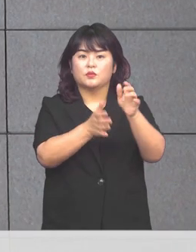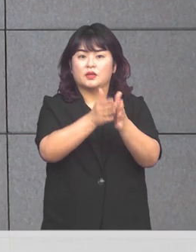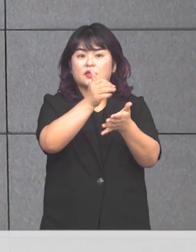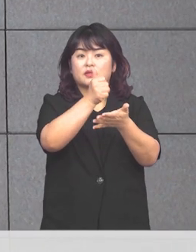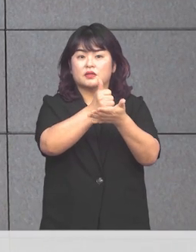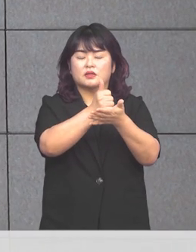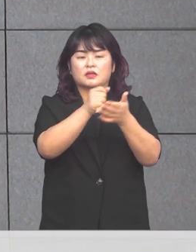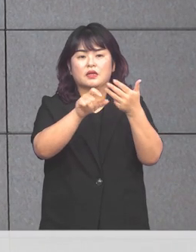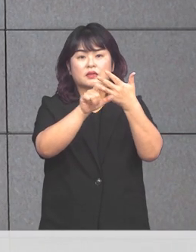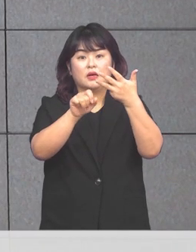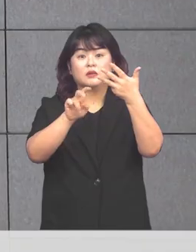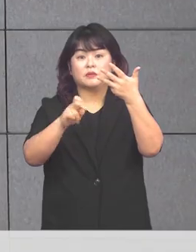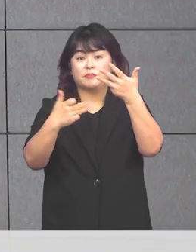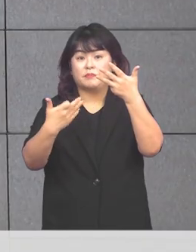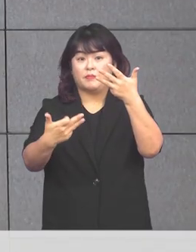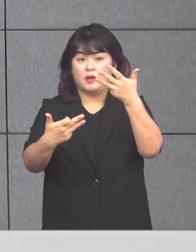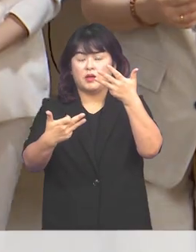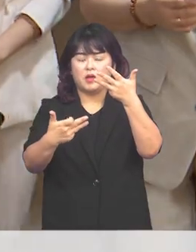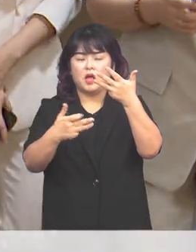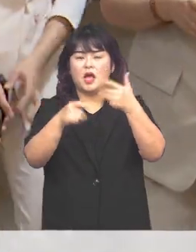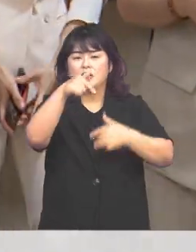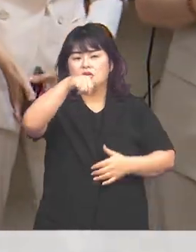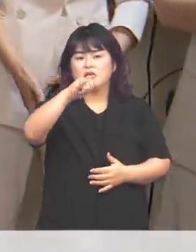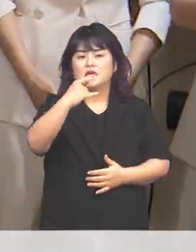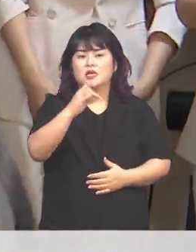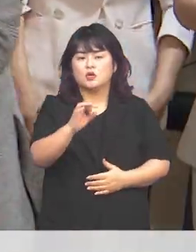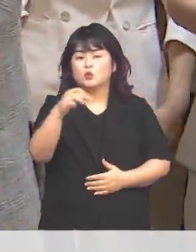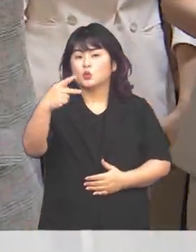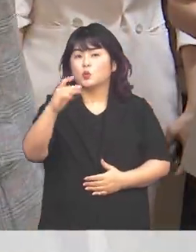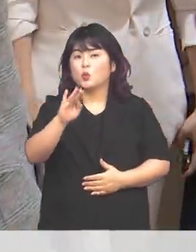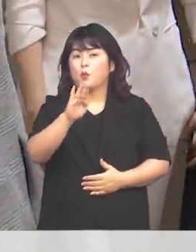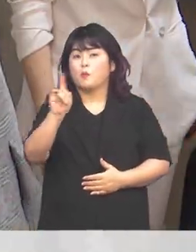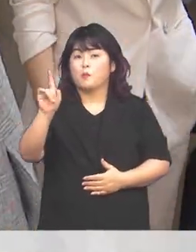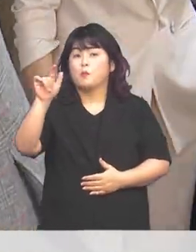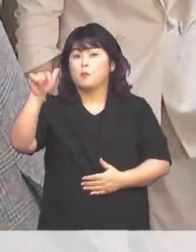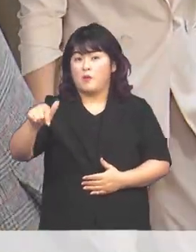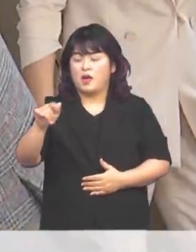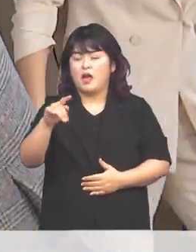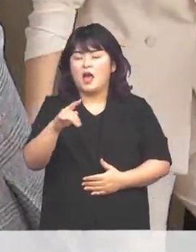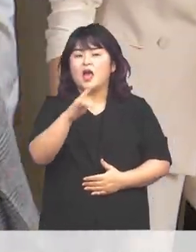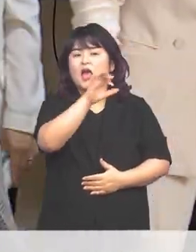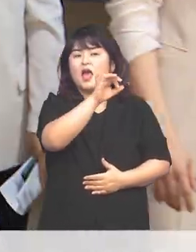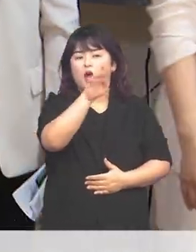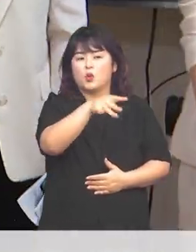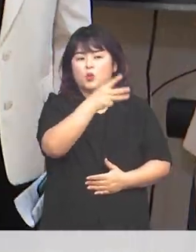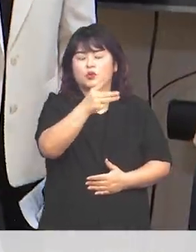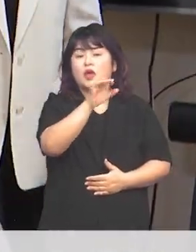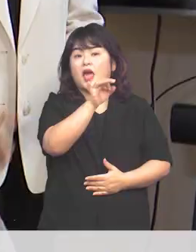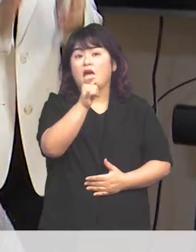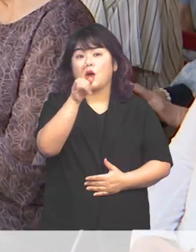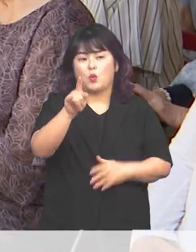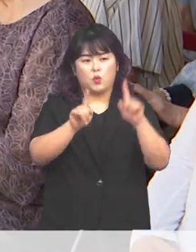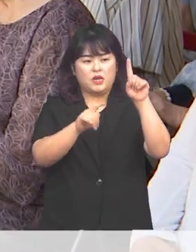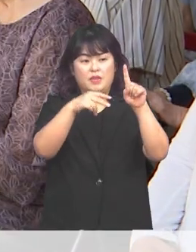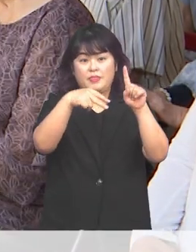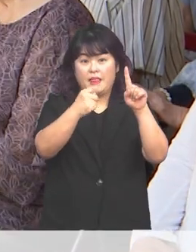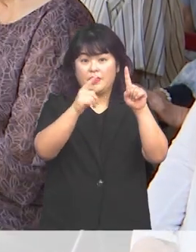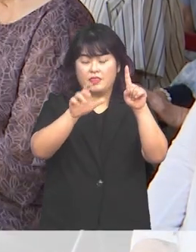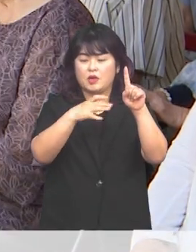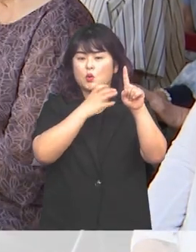이상일 용인특례시장은 지난 18일 기흥구 동백3동 롯데캐슬 에코 1단지 경로당을